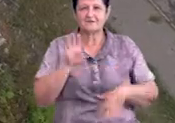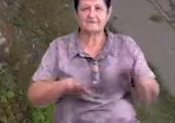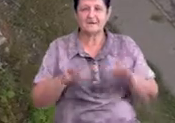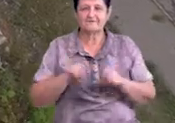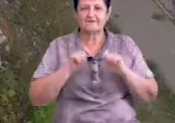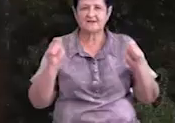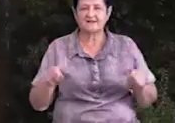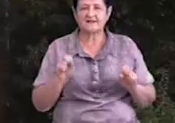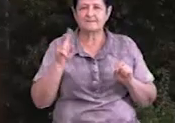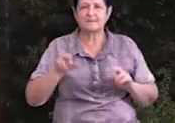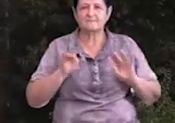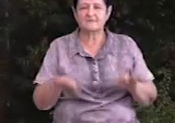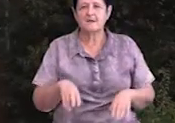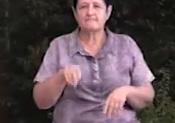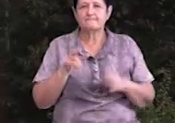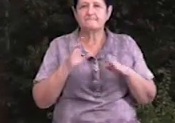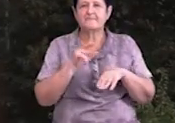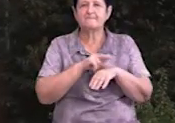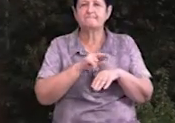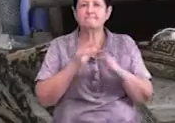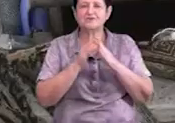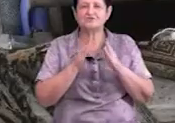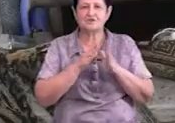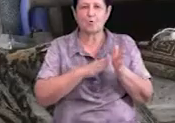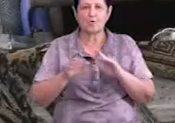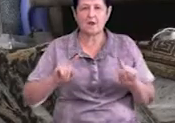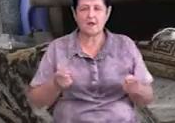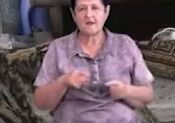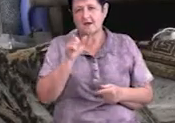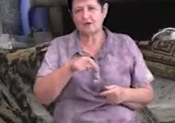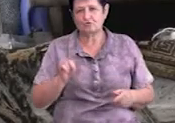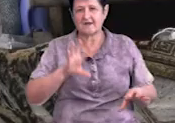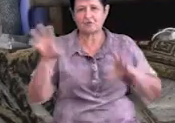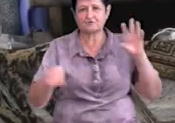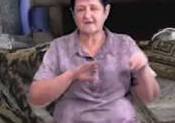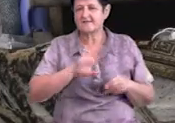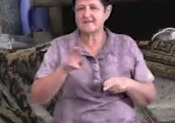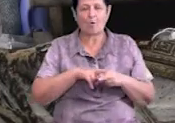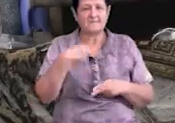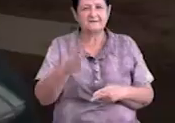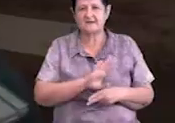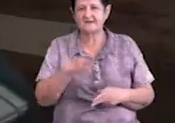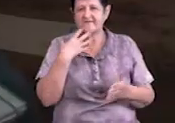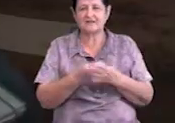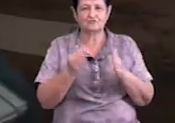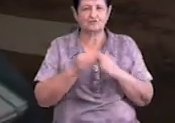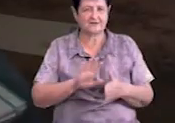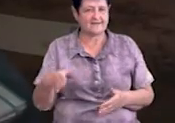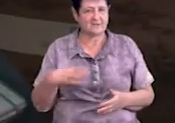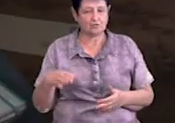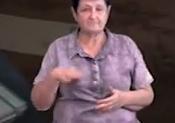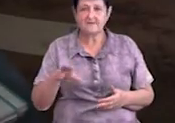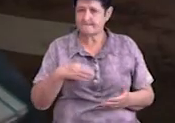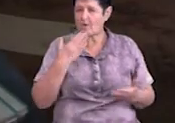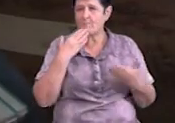Приміщення гуртожитку арештували, а людей розселили. Ані компенсацій, ані власного житла вони досі не отримали. Ми